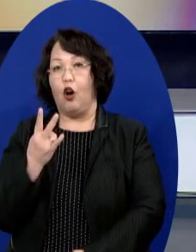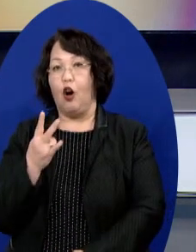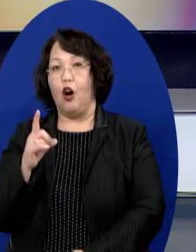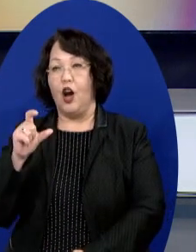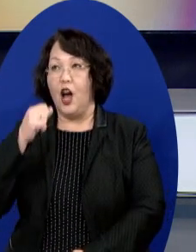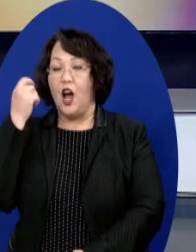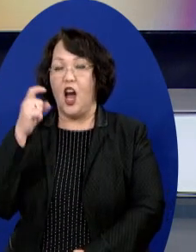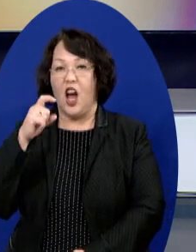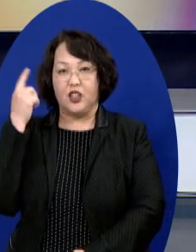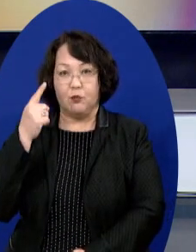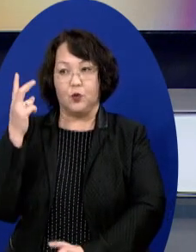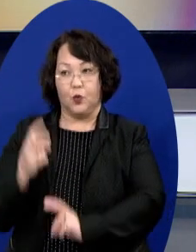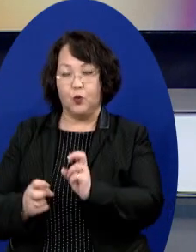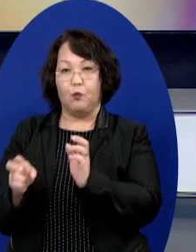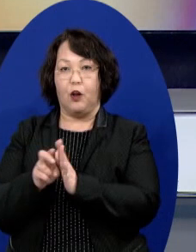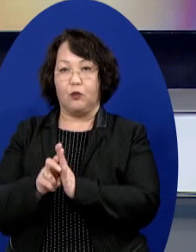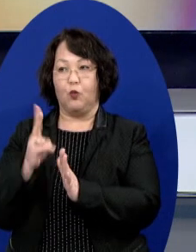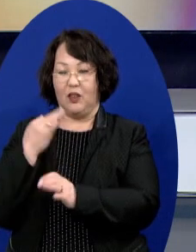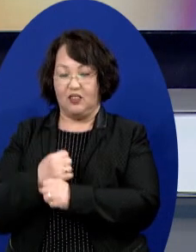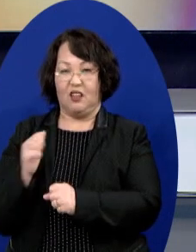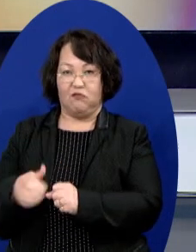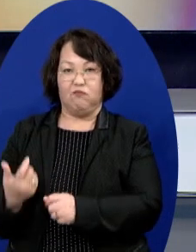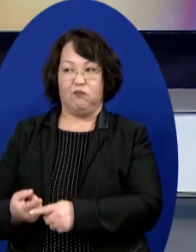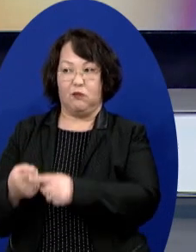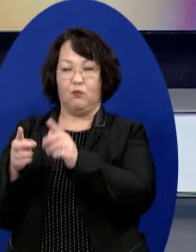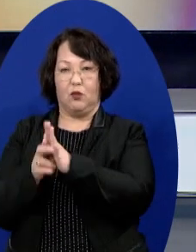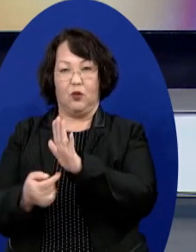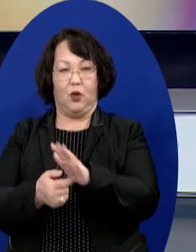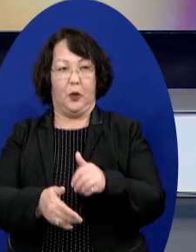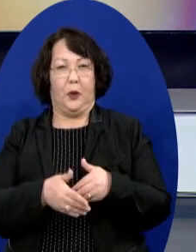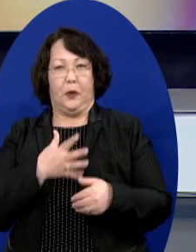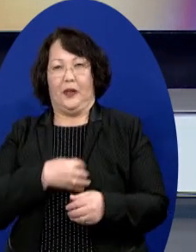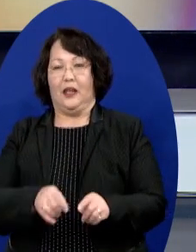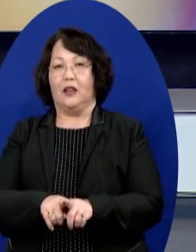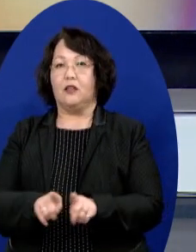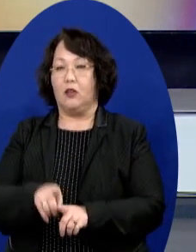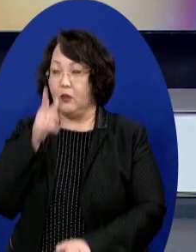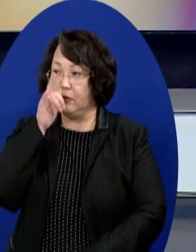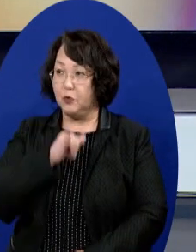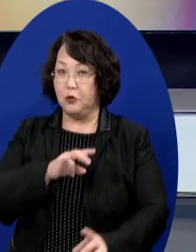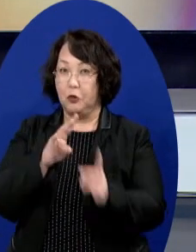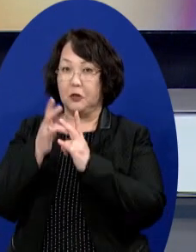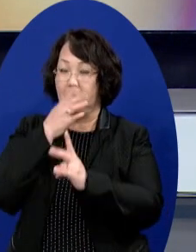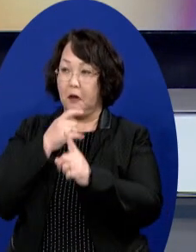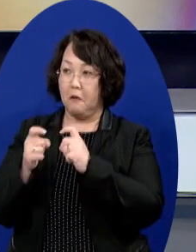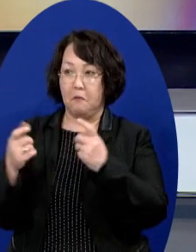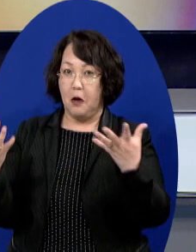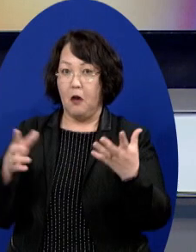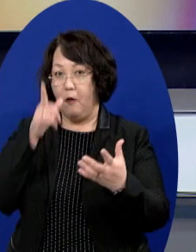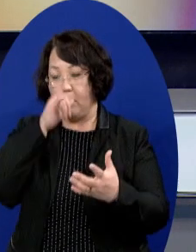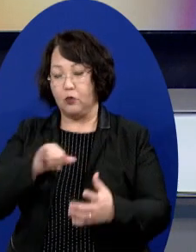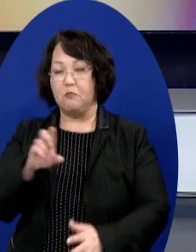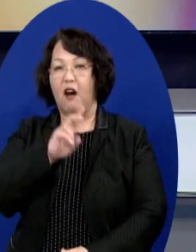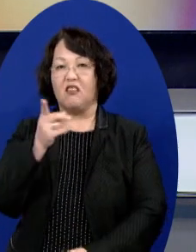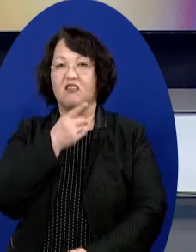төрөгсгөж өглөө гэж дүгнэж байна. Харин Кремлийн хувьд бол өрнөдийн улс орнуудын нөхөрсөг бус алхмуудын улмаас Орос байгалийн хин экспортоо